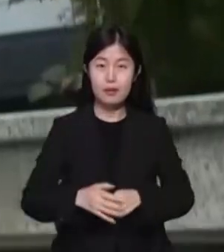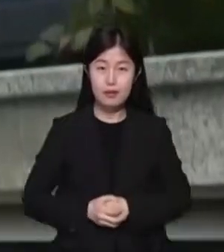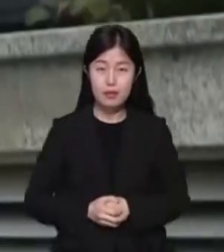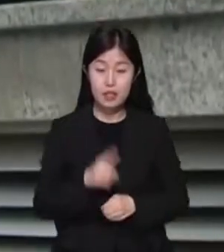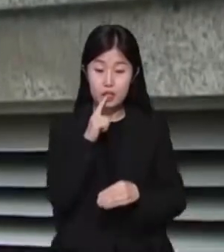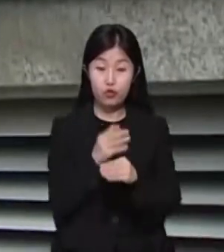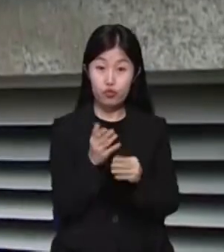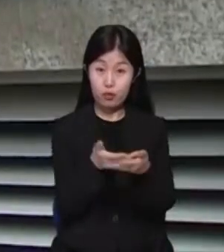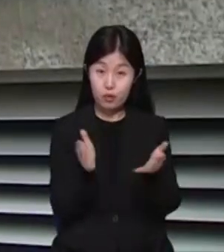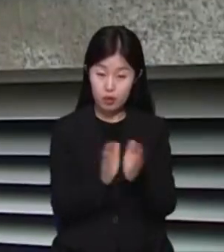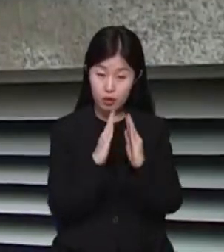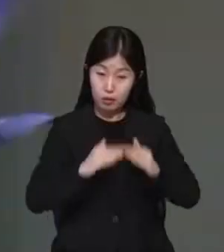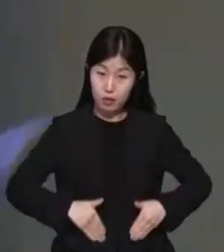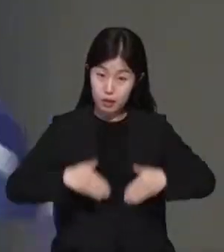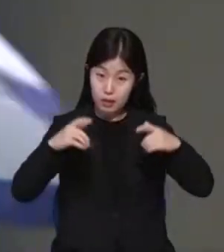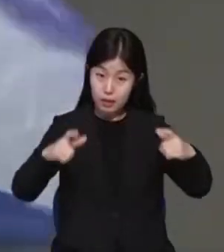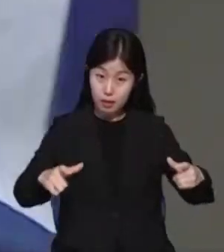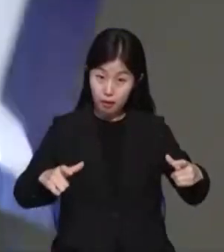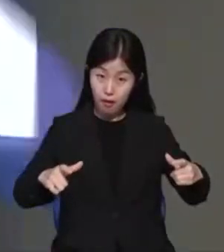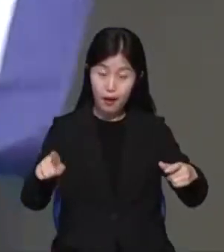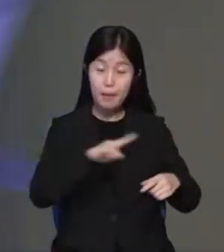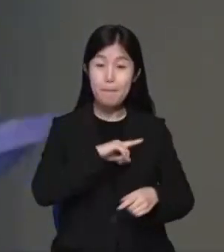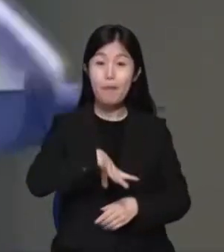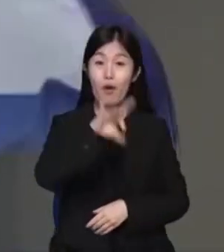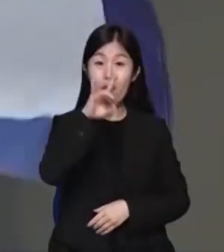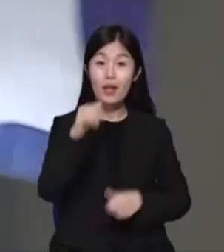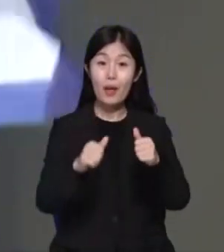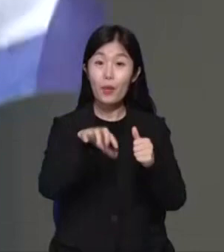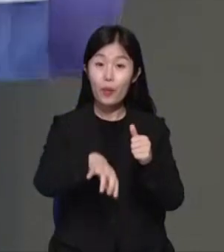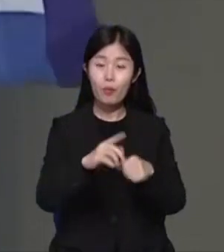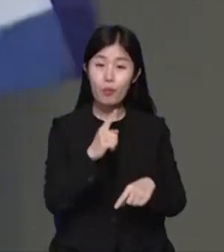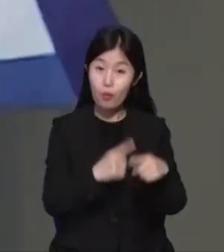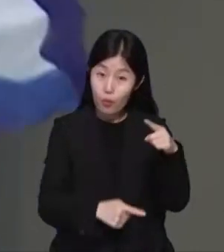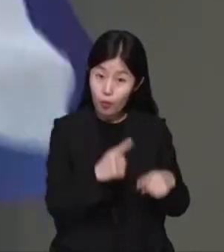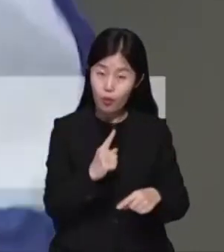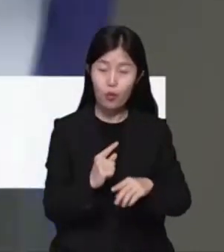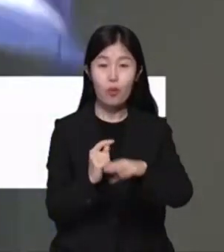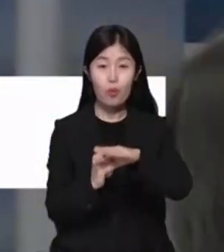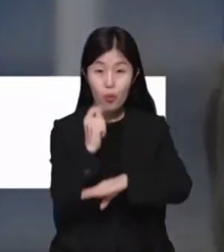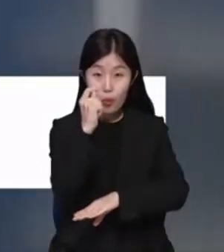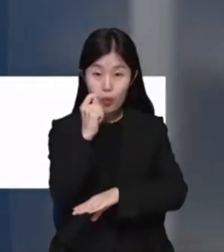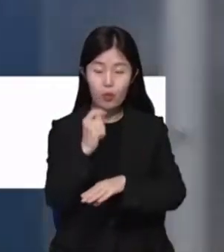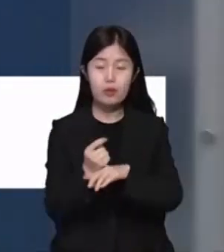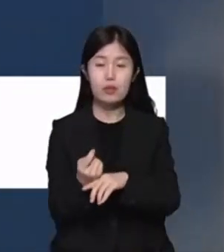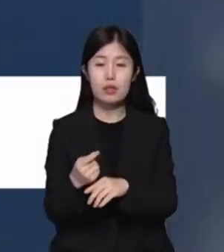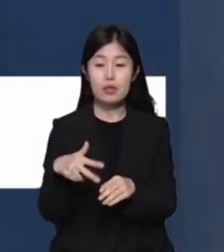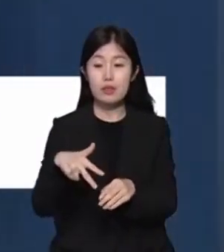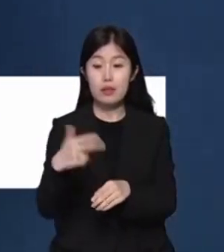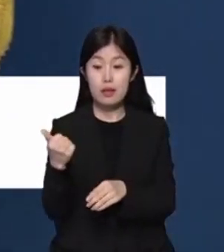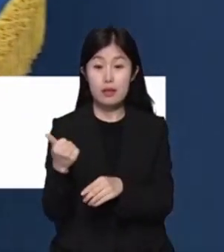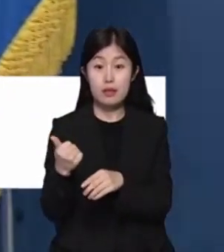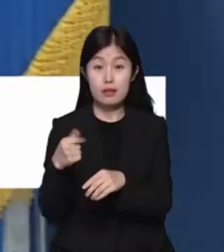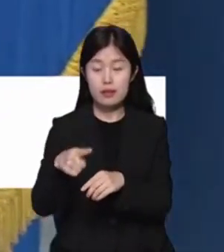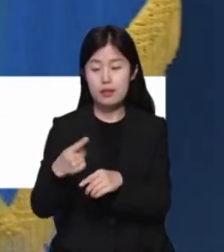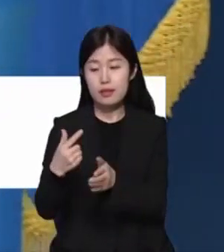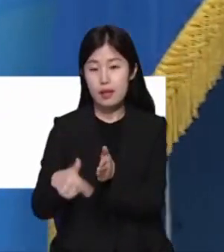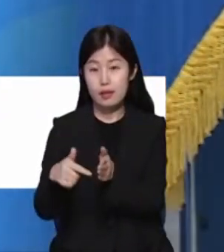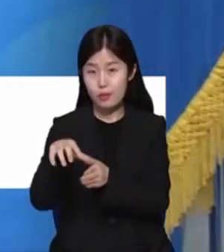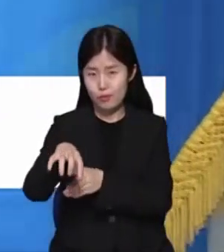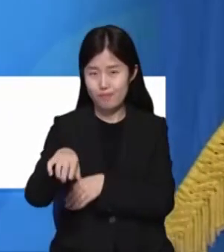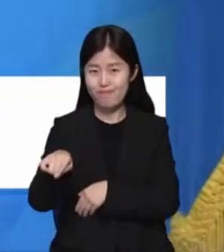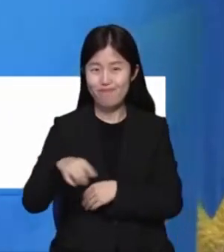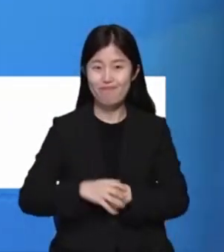더불어민주당의 전남지역 첫 경선 지역으로 목포시와 고흥보성 장흥 강진군 선거구가 결정됐습니다